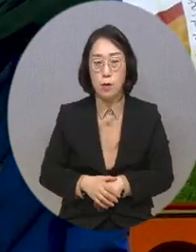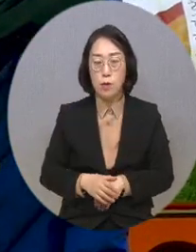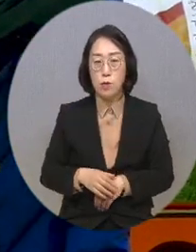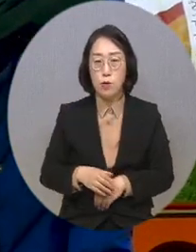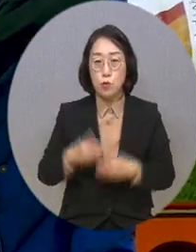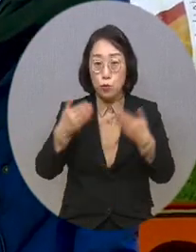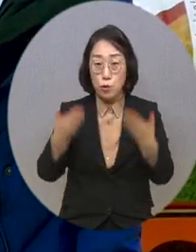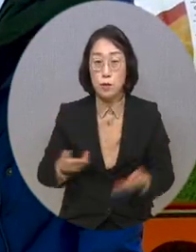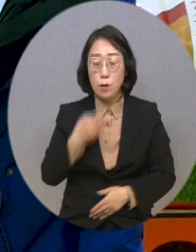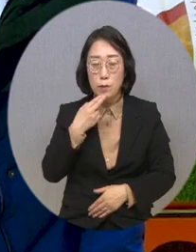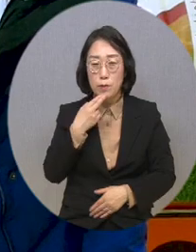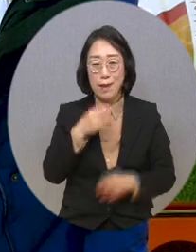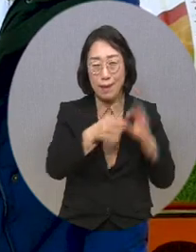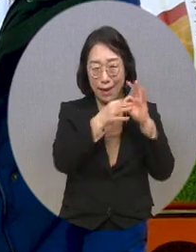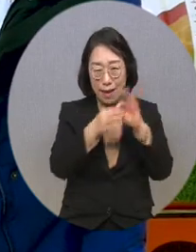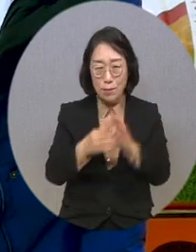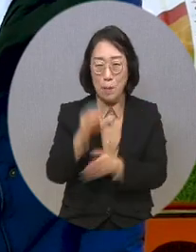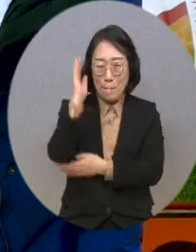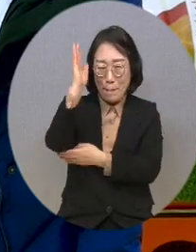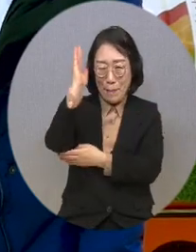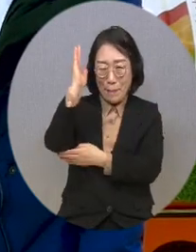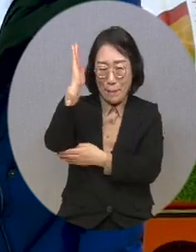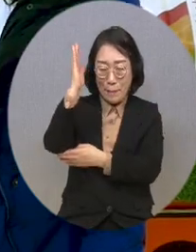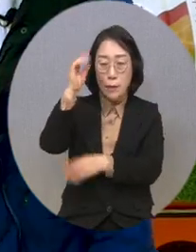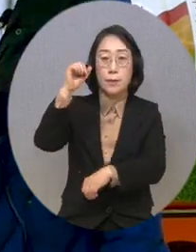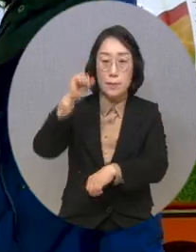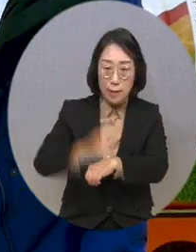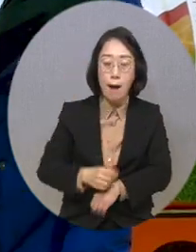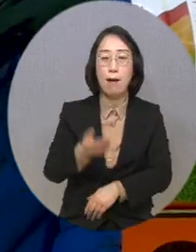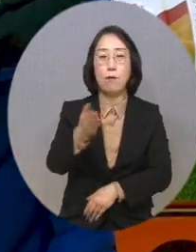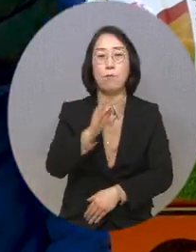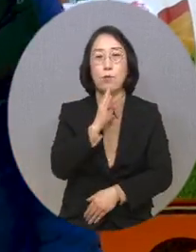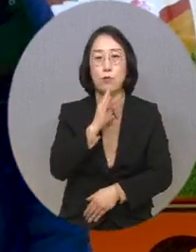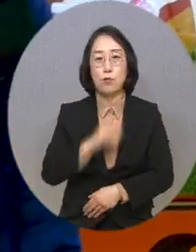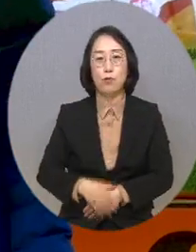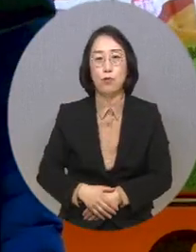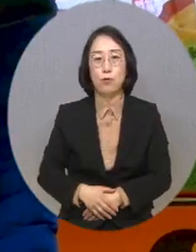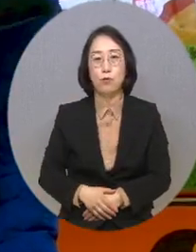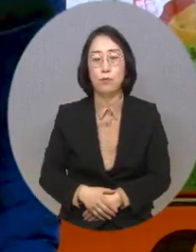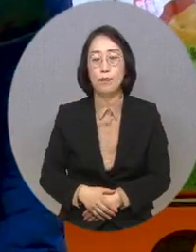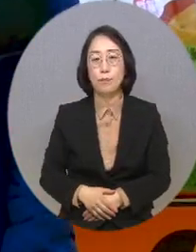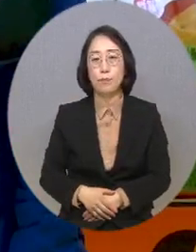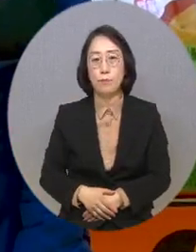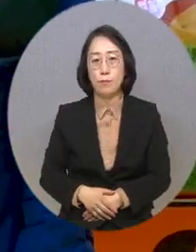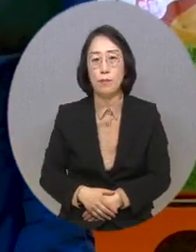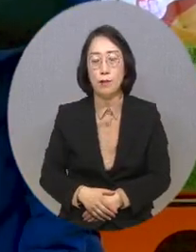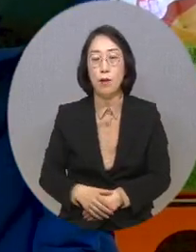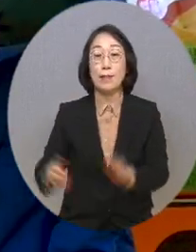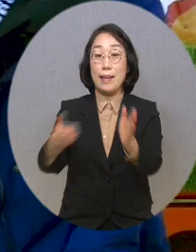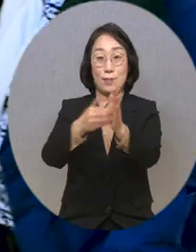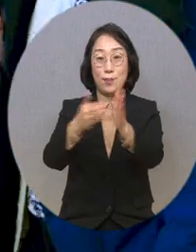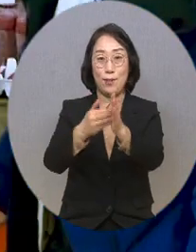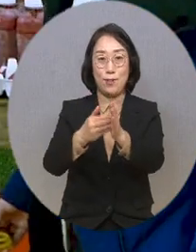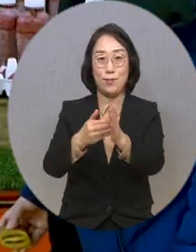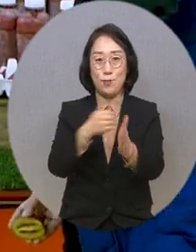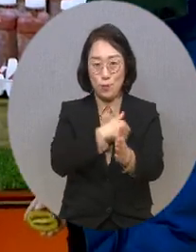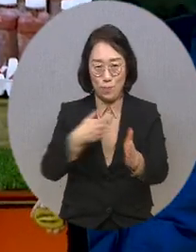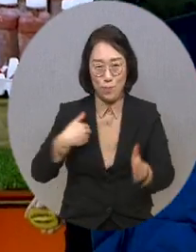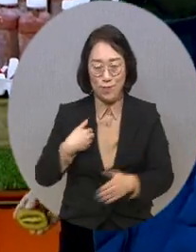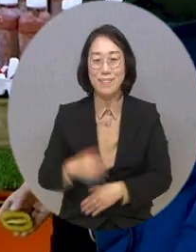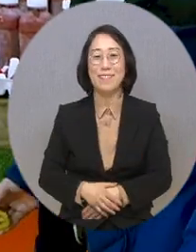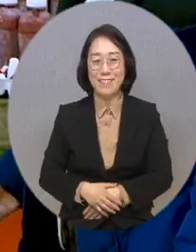없이 30초 내내 계속 홍보를 제대로 한 것 같아요. 아, 기억? 어. 네. 그럼 해프... 누나 번져 뽑았어. 이제 가세요.